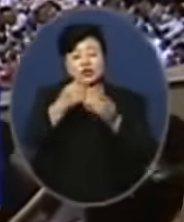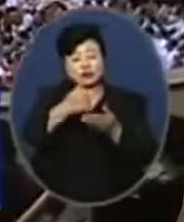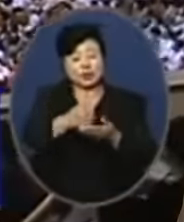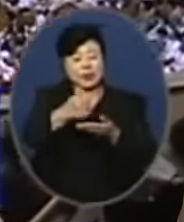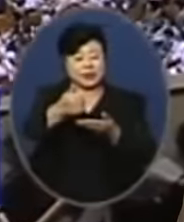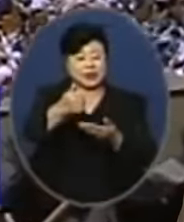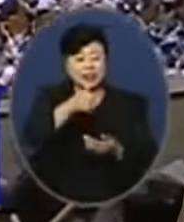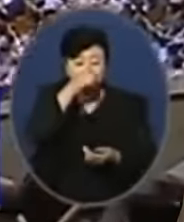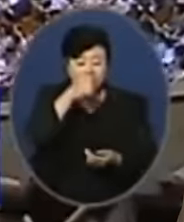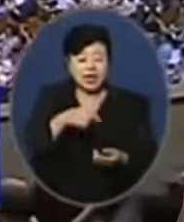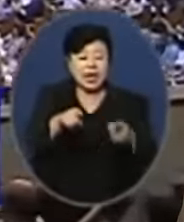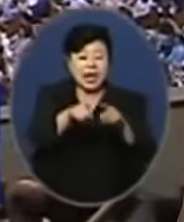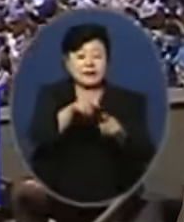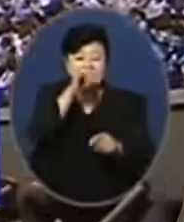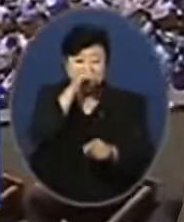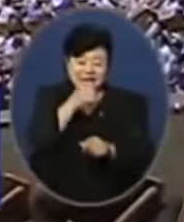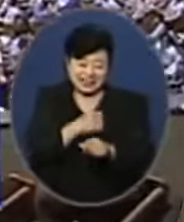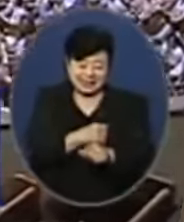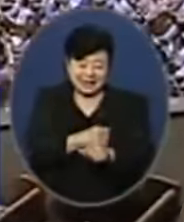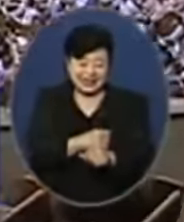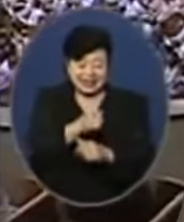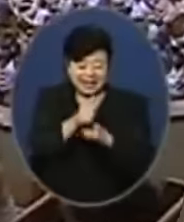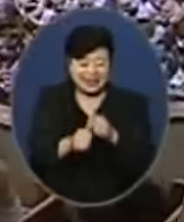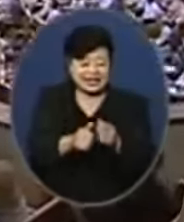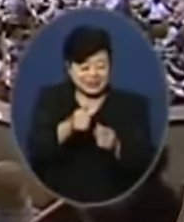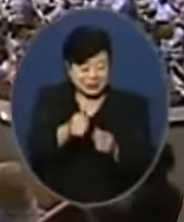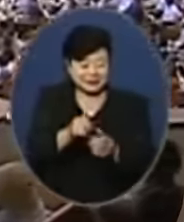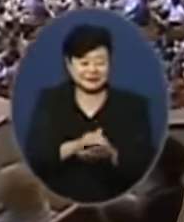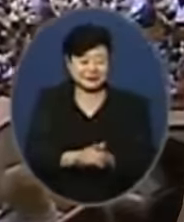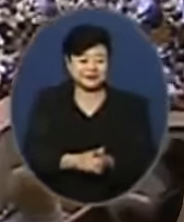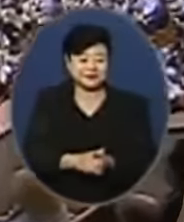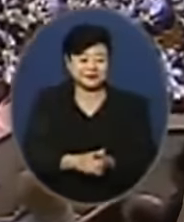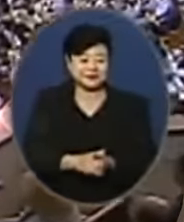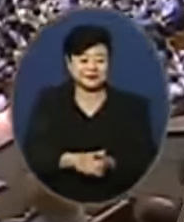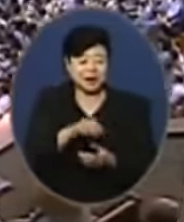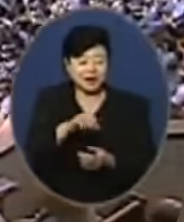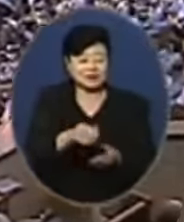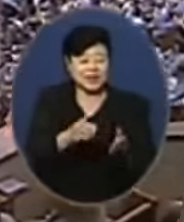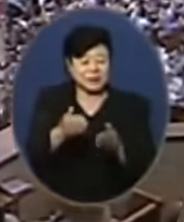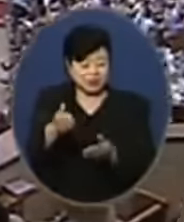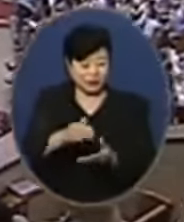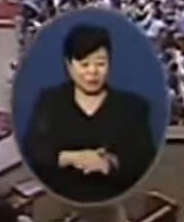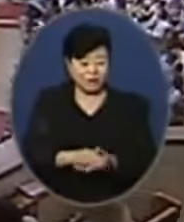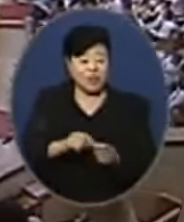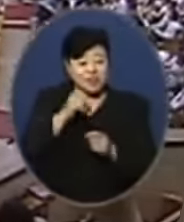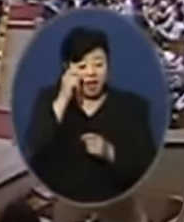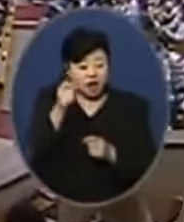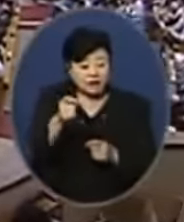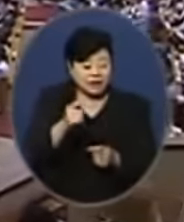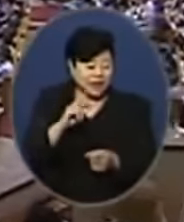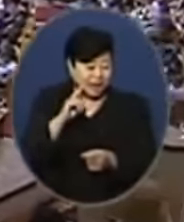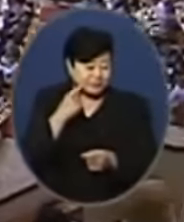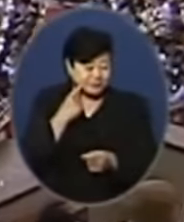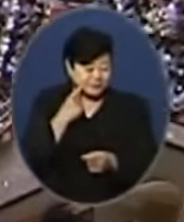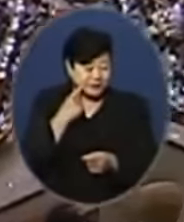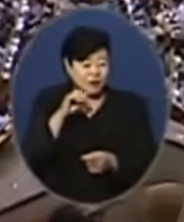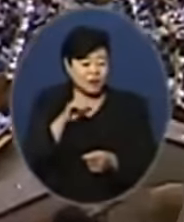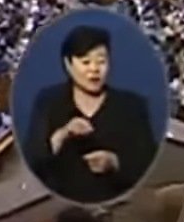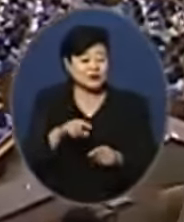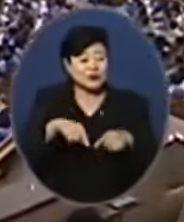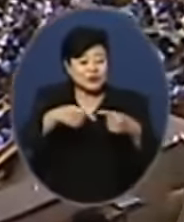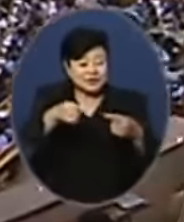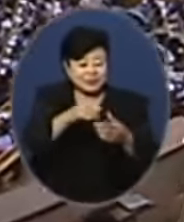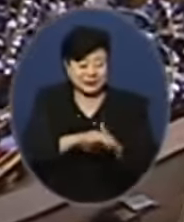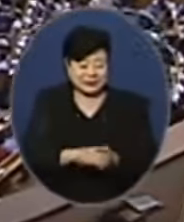영접하여 나 있는 곳에 너희도 있게 하리라. 하나님이 거처를 예비하시니 얼마나 아름답게 예비하시니 어찌